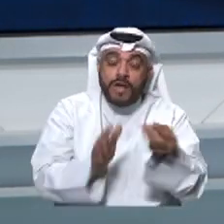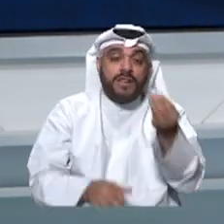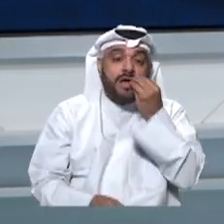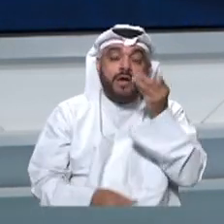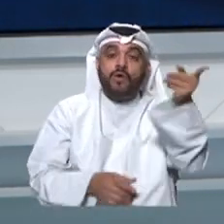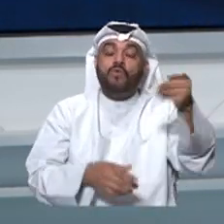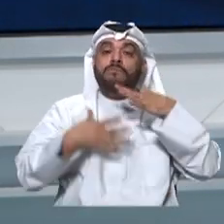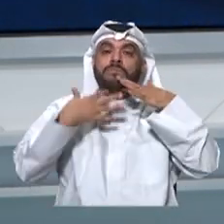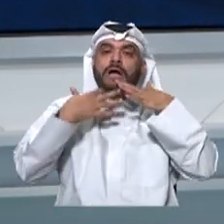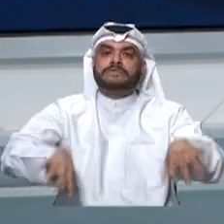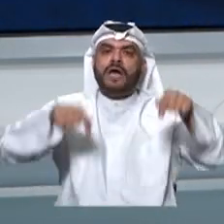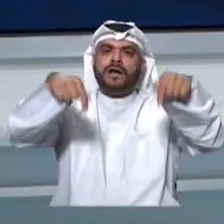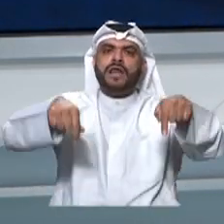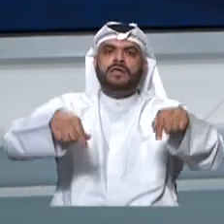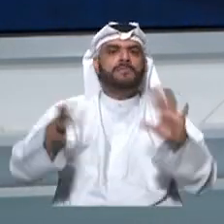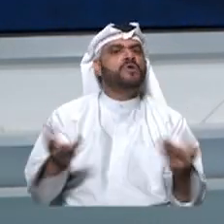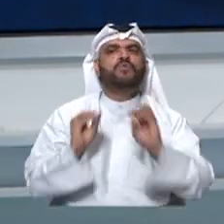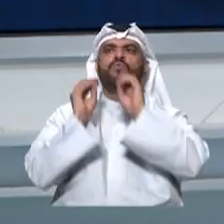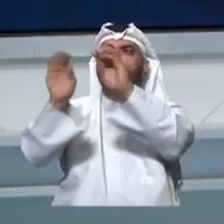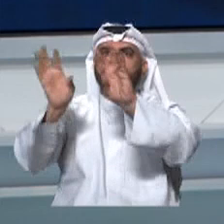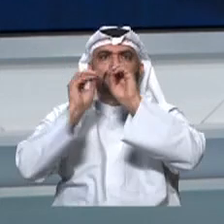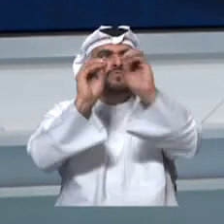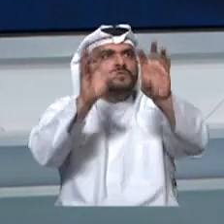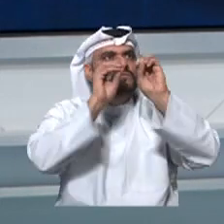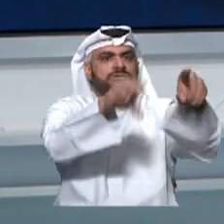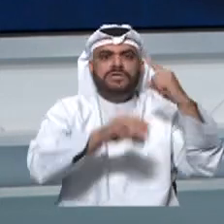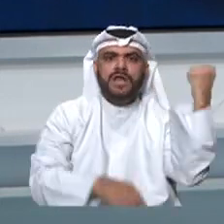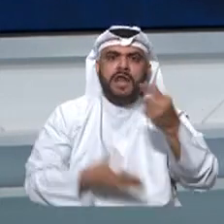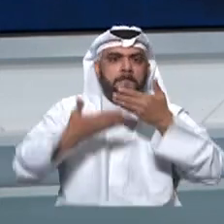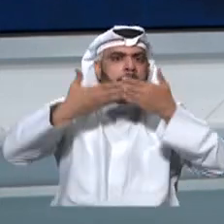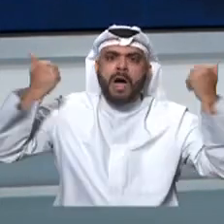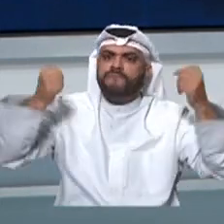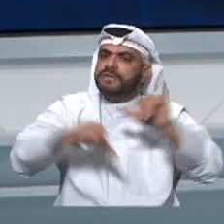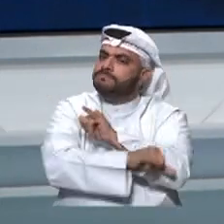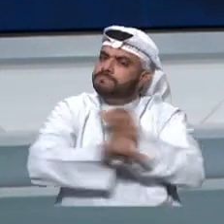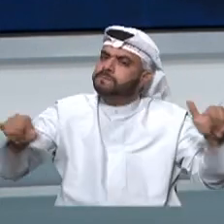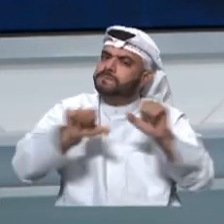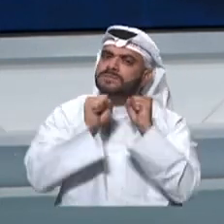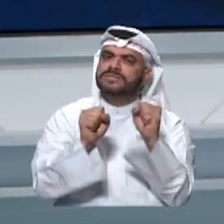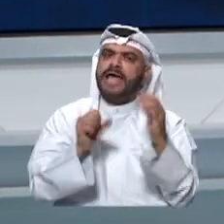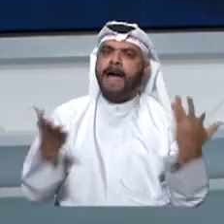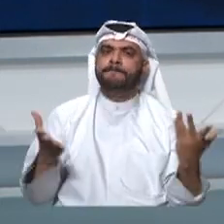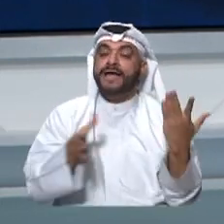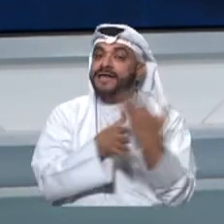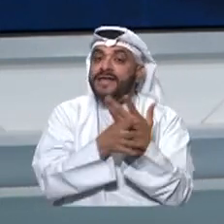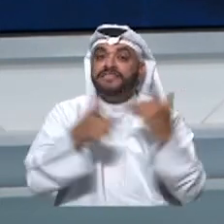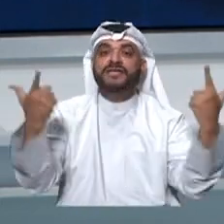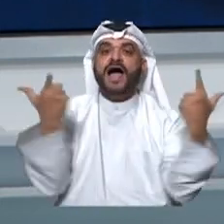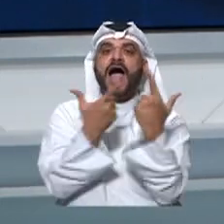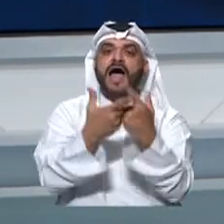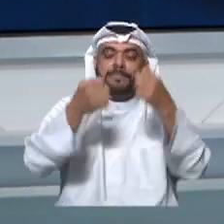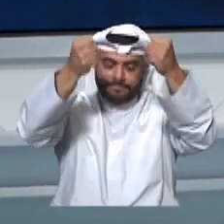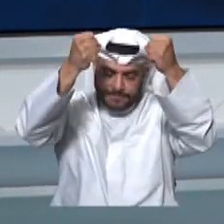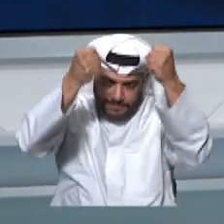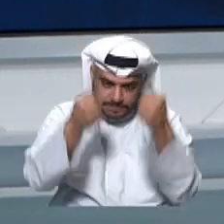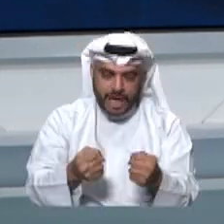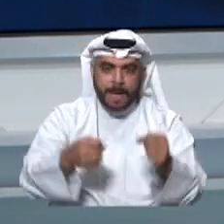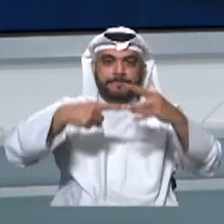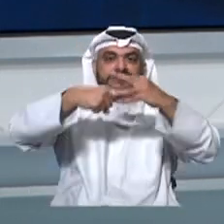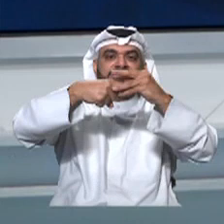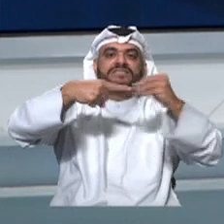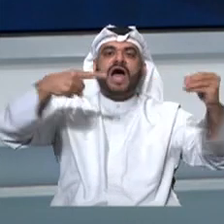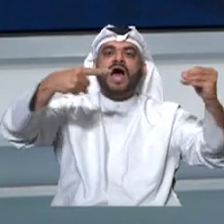2022، لافتا إلى أن أي أزمة سياسية أو كارثة طبيعية عالمية يمكنها التأثير سلبا على الموازنات